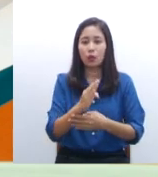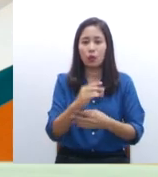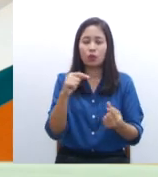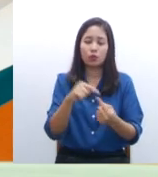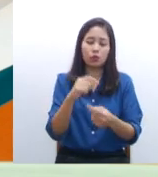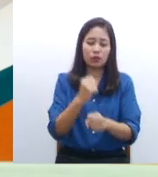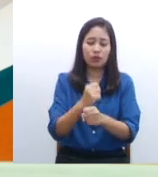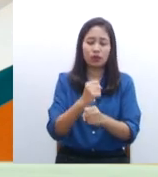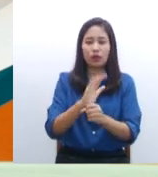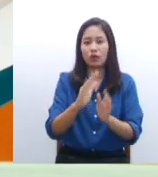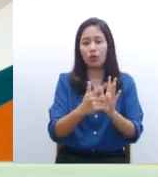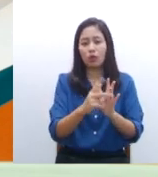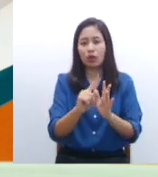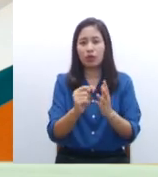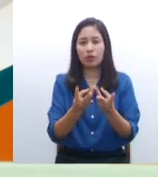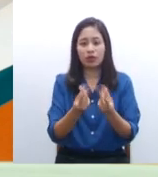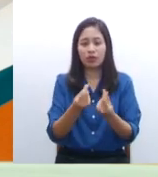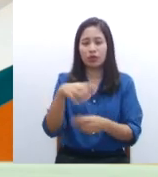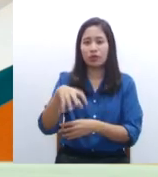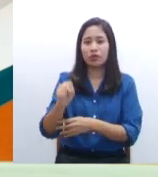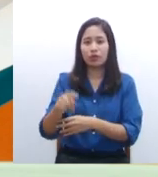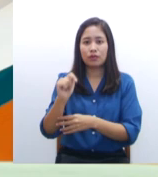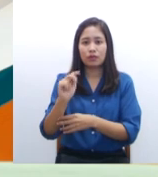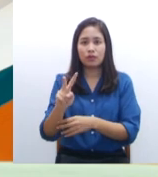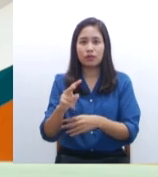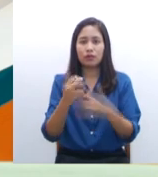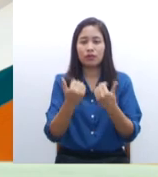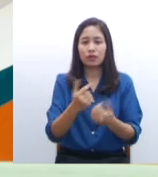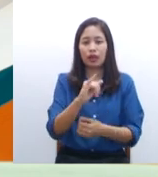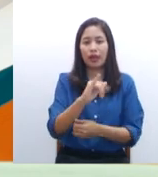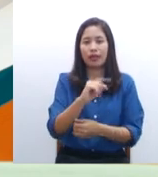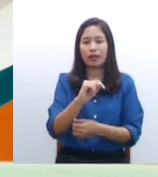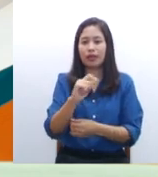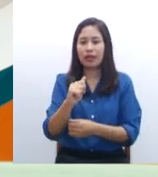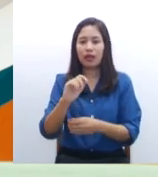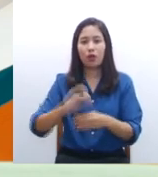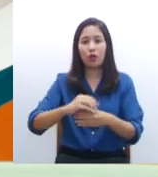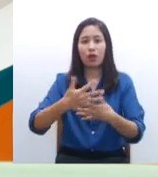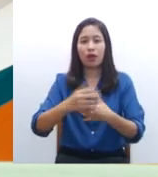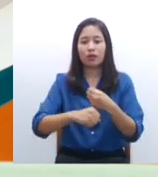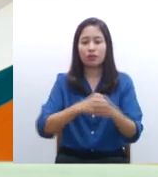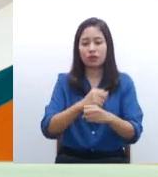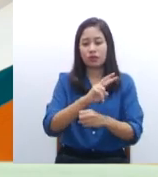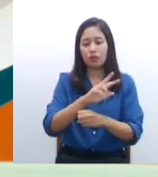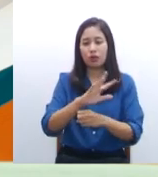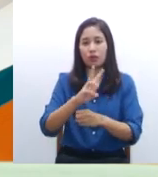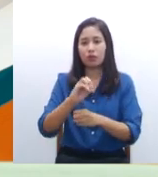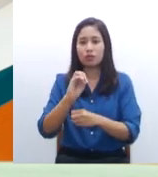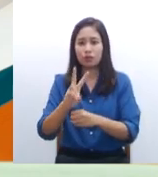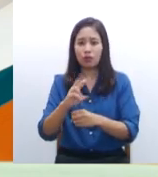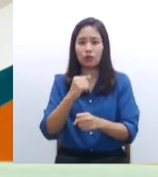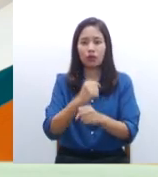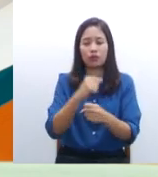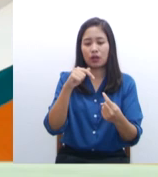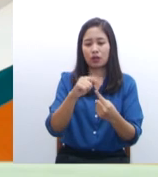สำนักงานเขตพื้นที่การศึกษาครับหรือที่เรียกว่า ITA ออนไลน์นะครับประจำปี2562ครับซึ่งเป็นการดำเนินงานของสำนัก